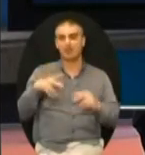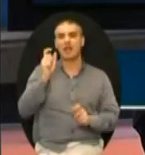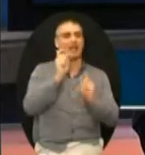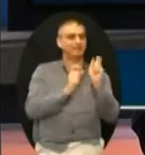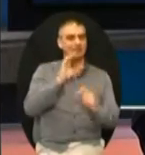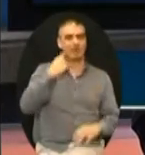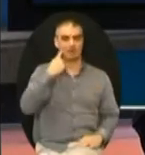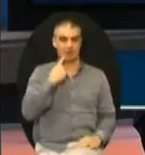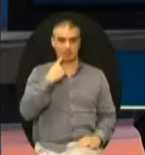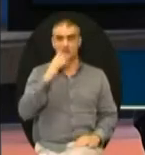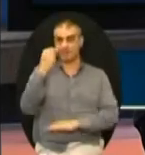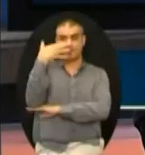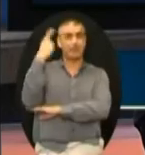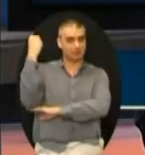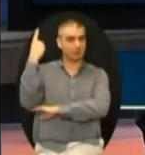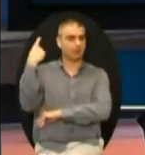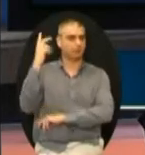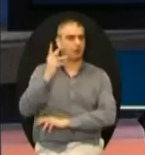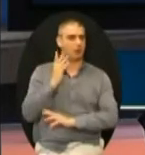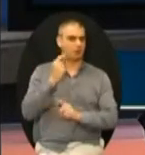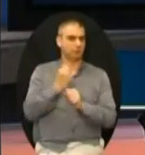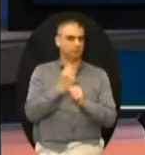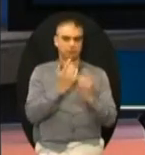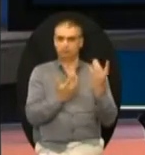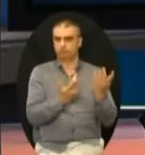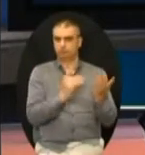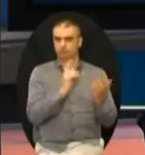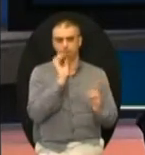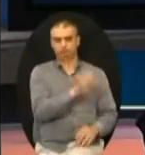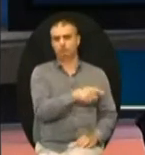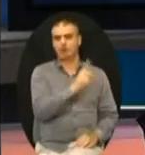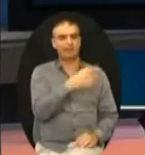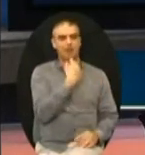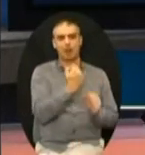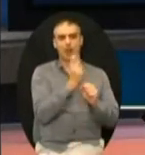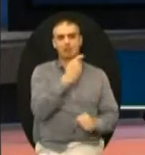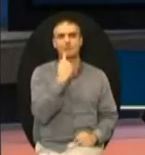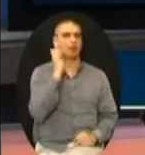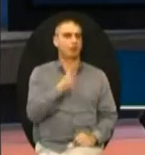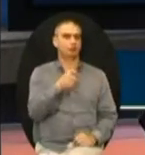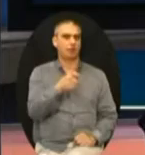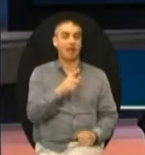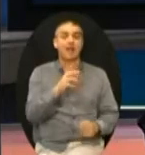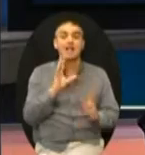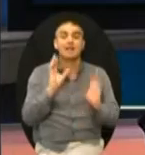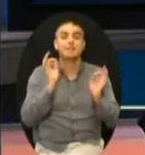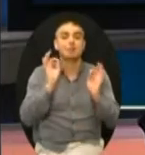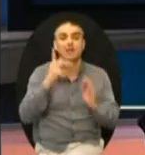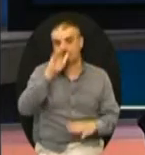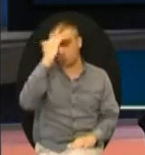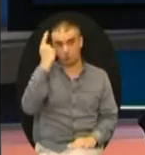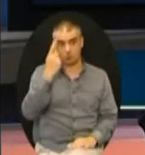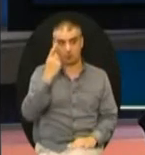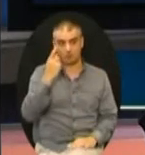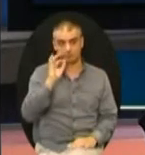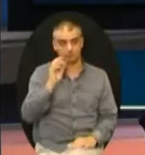אזרחית. גם המדינה כמדינה יכולה לבוא חשבון עם אדם שמוציא דיבתך רעה, במיוחד כאשר החומרה